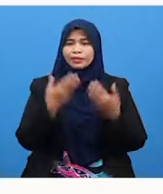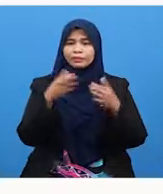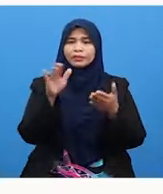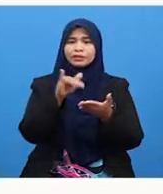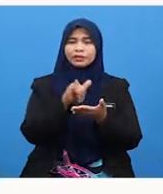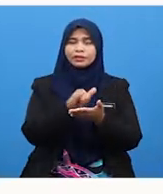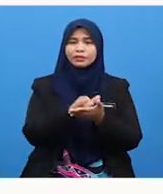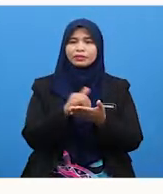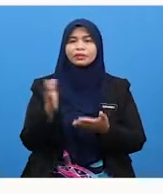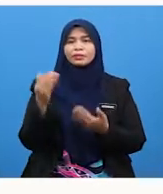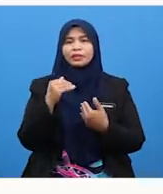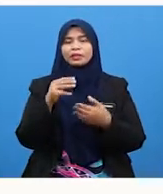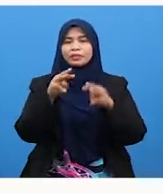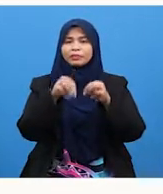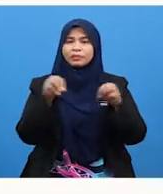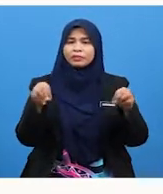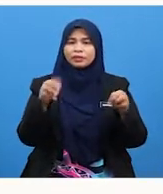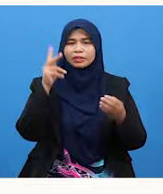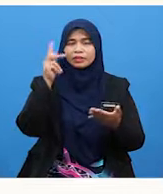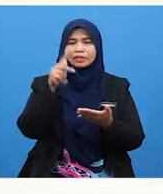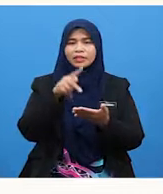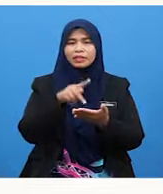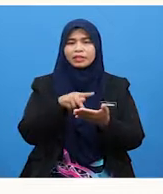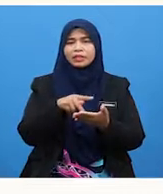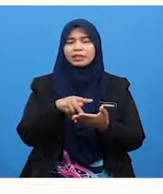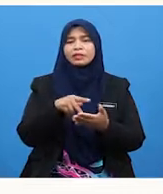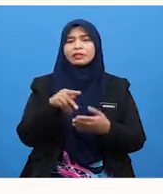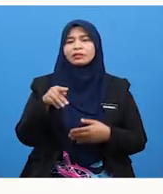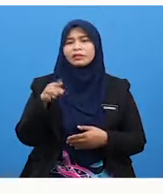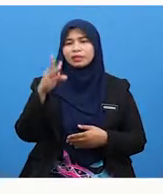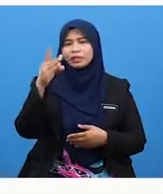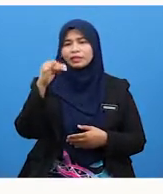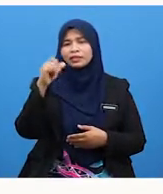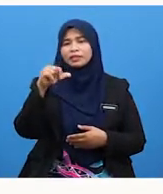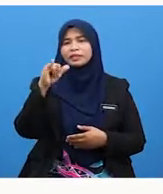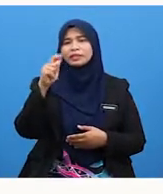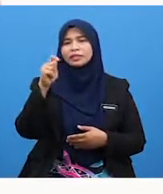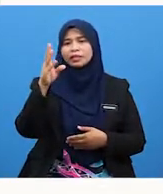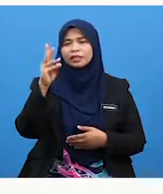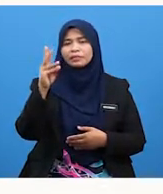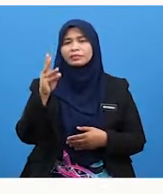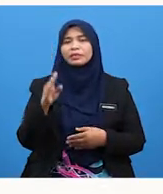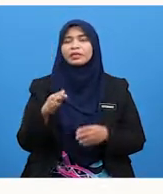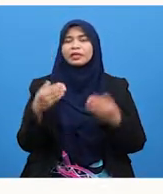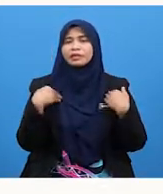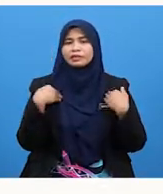Kemudian, mari murid-murid kenal pasti digit 6 berada di sebelah mana?